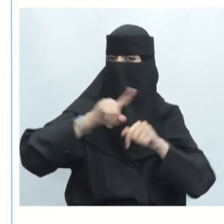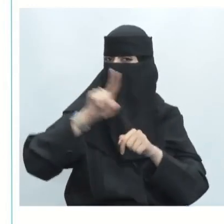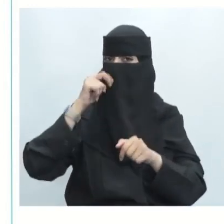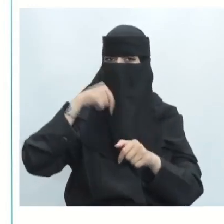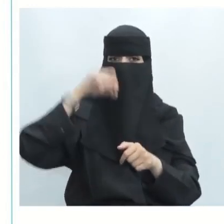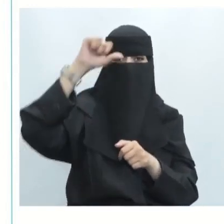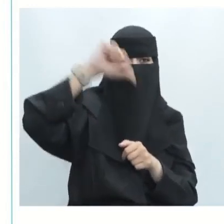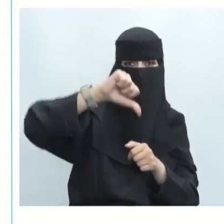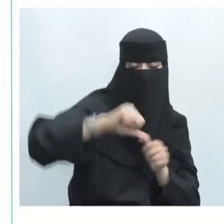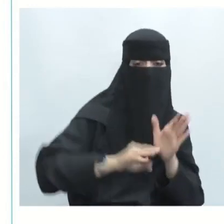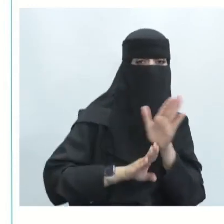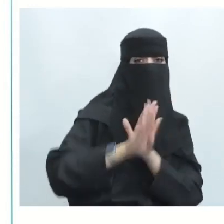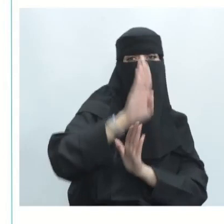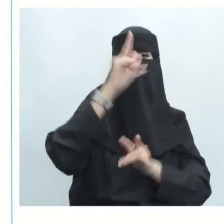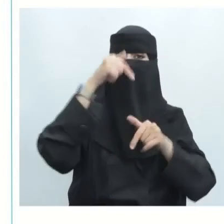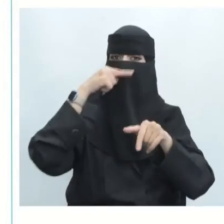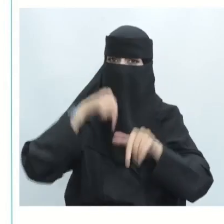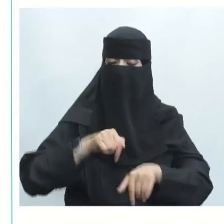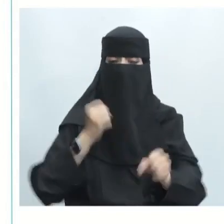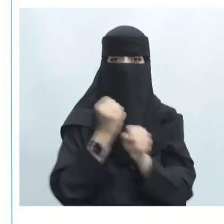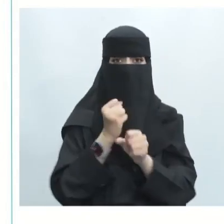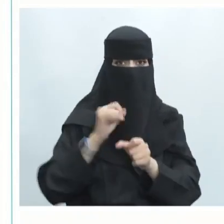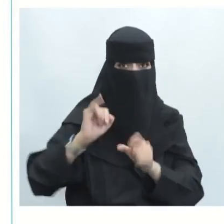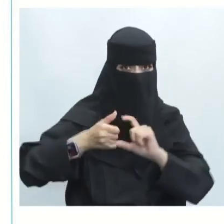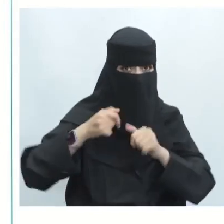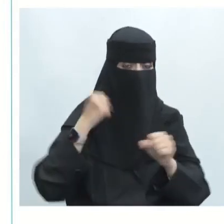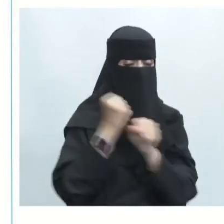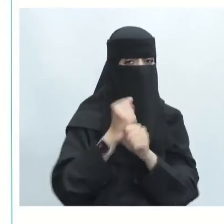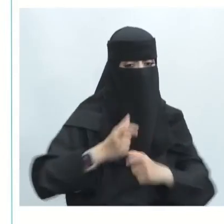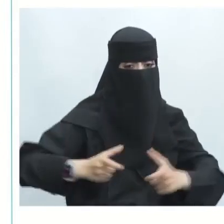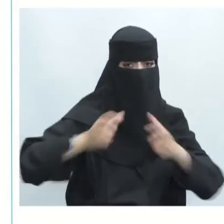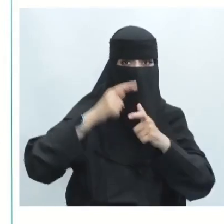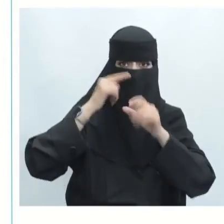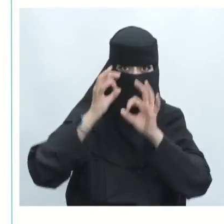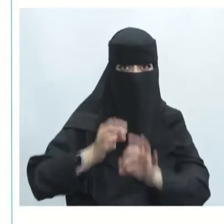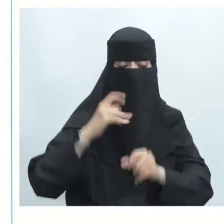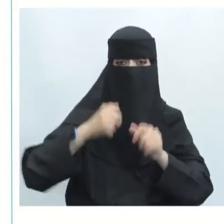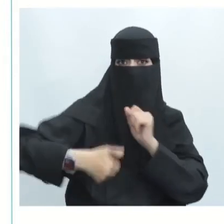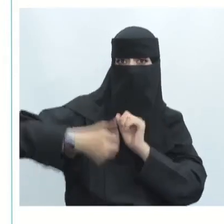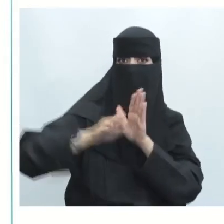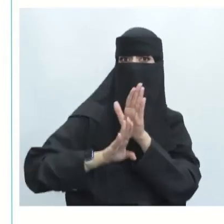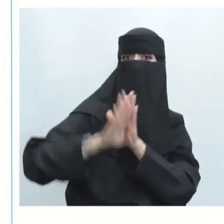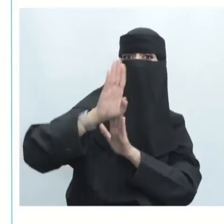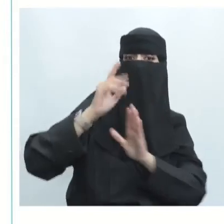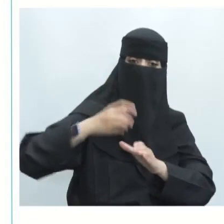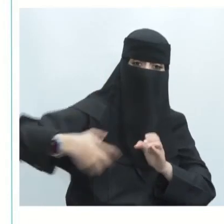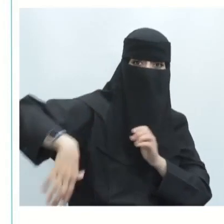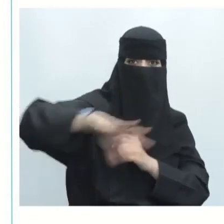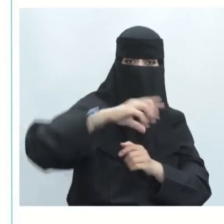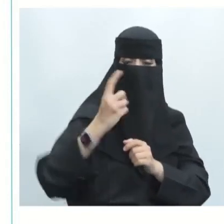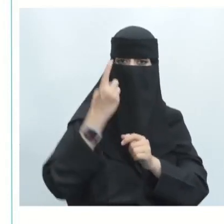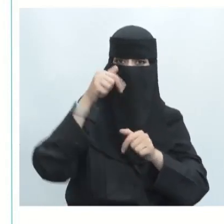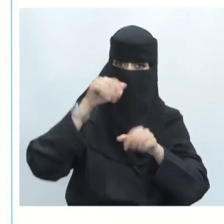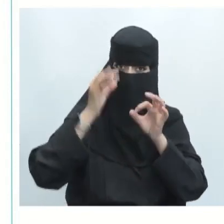ان المنظمات لابد ان تعمل بشكل جماعي لكي بالتاكيد يكون هنالك اتحاد ويكون هنالك